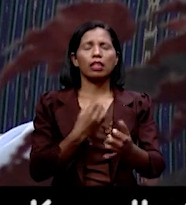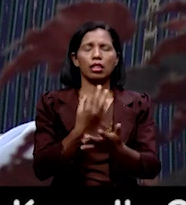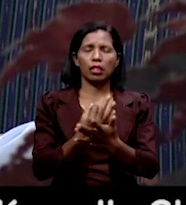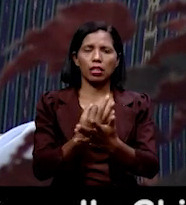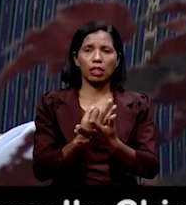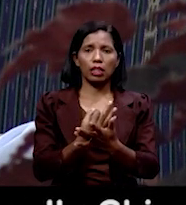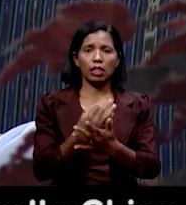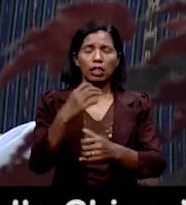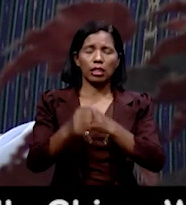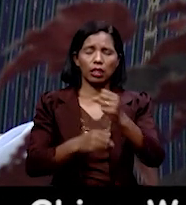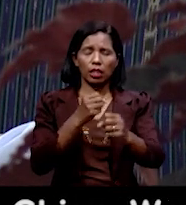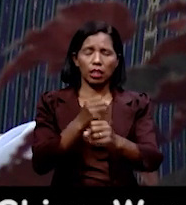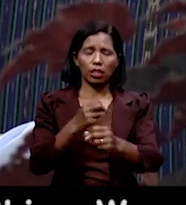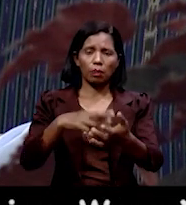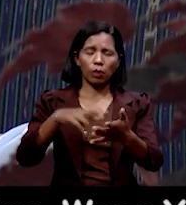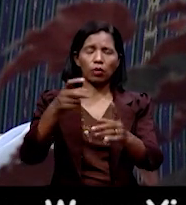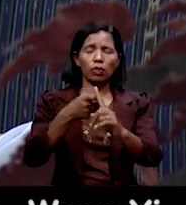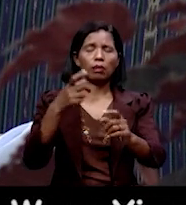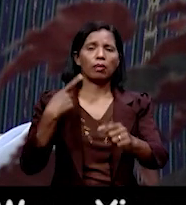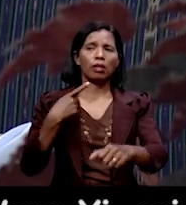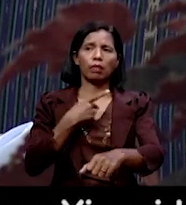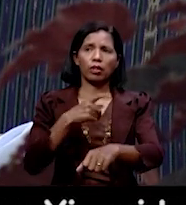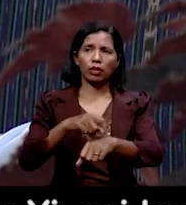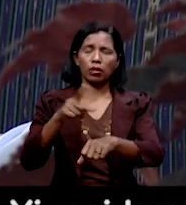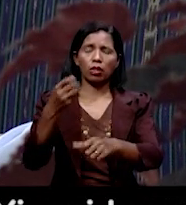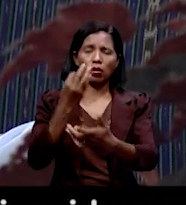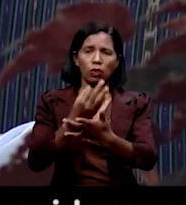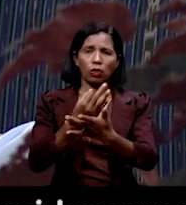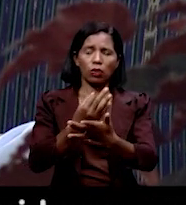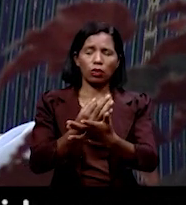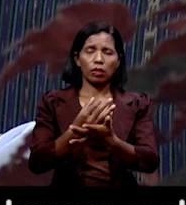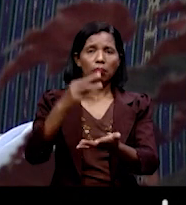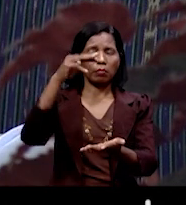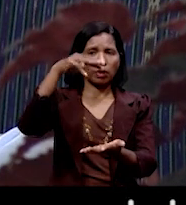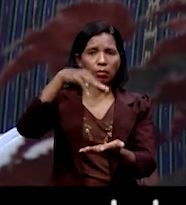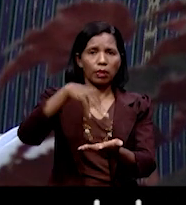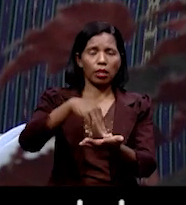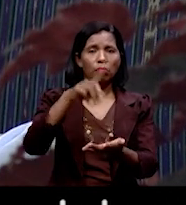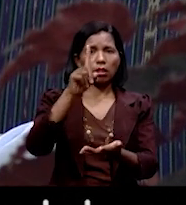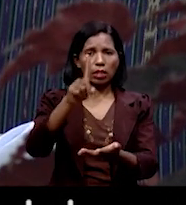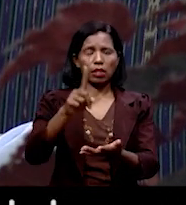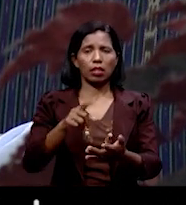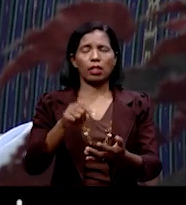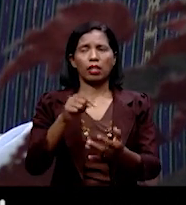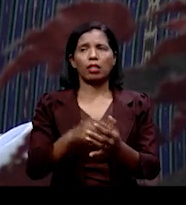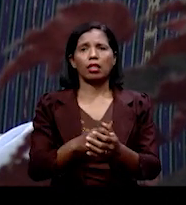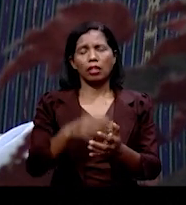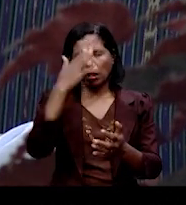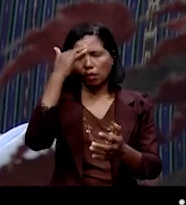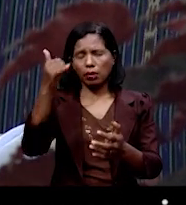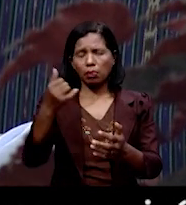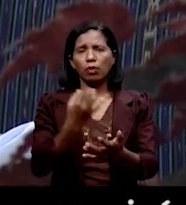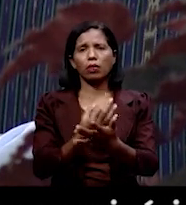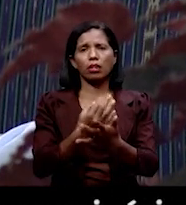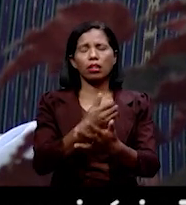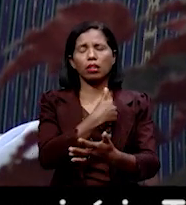husi be orsamento aprova husi parlamento nasional ni osan biliar ida resin biliar ida resin kita mo saya mako osan ni lato tina